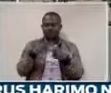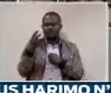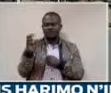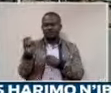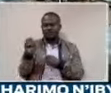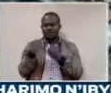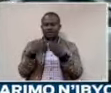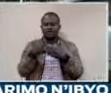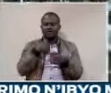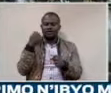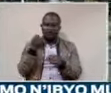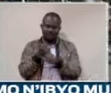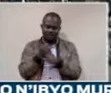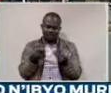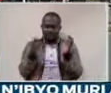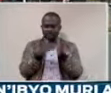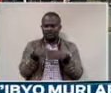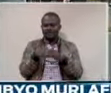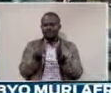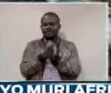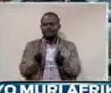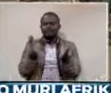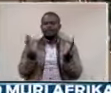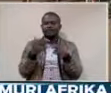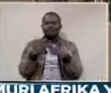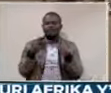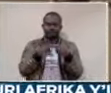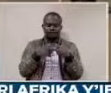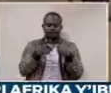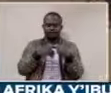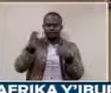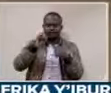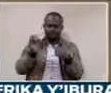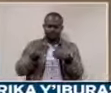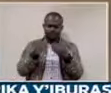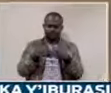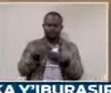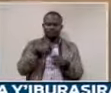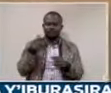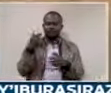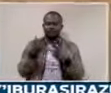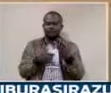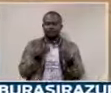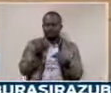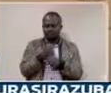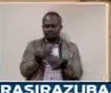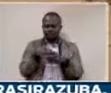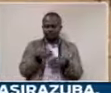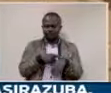7,400,000 bari bafite akazi, ariko muri rusange 76% bari bafite icyo bakora, mu